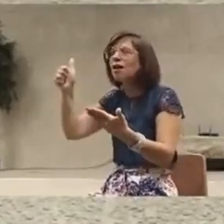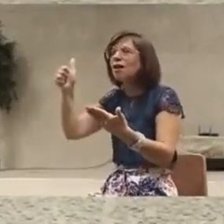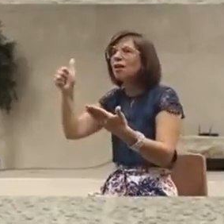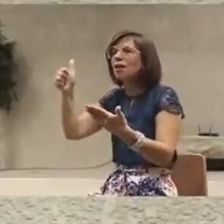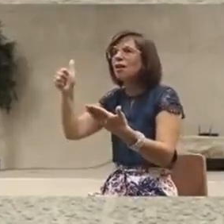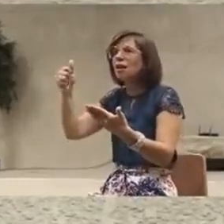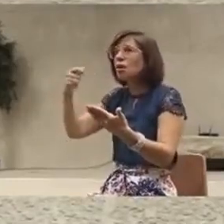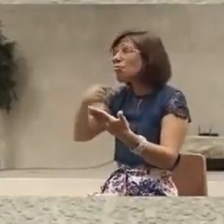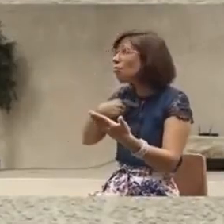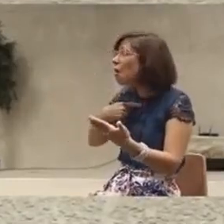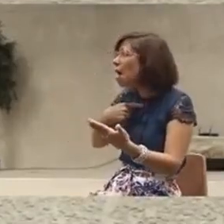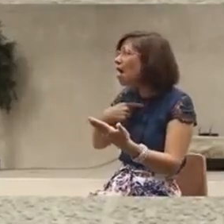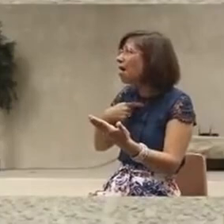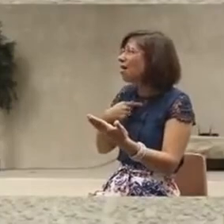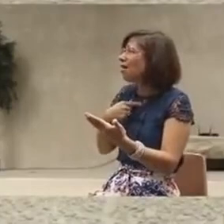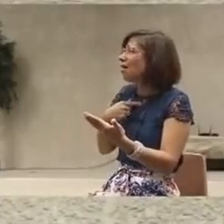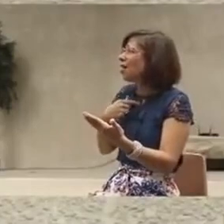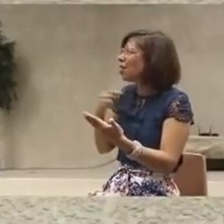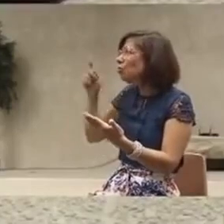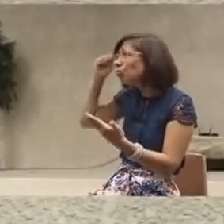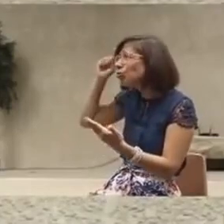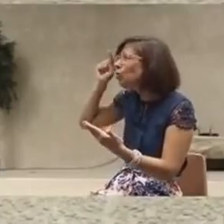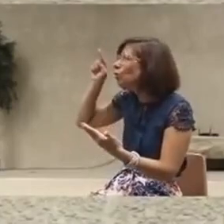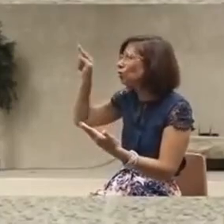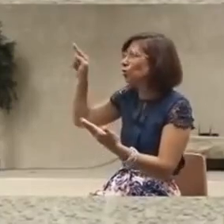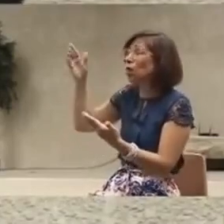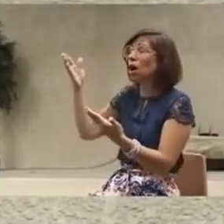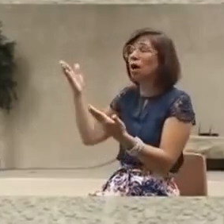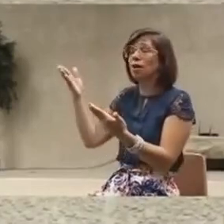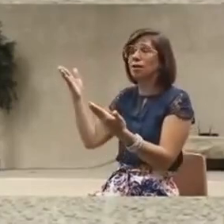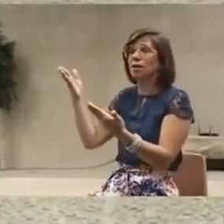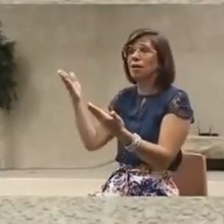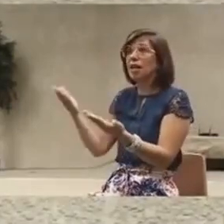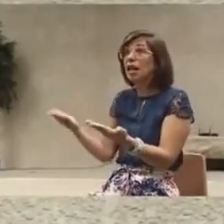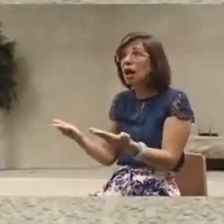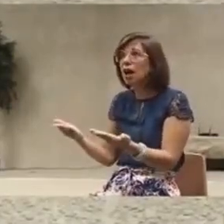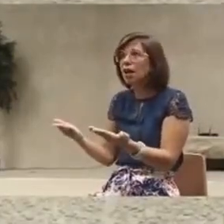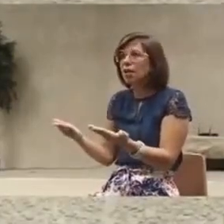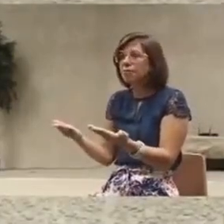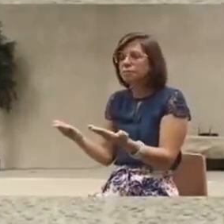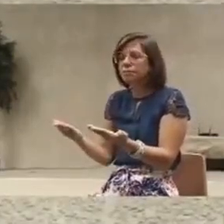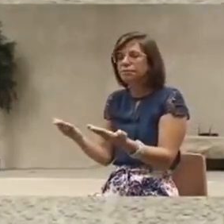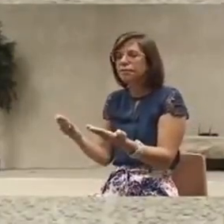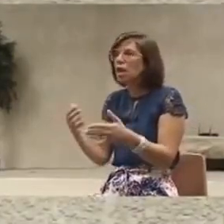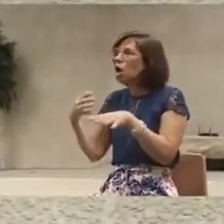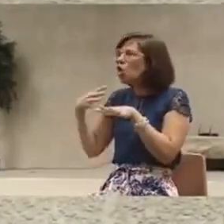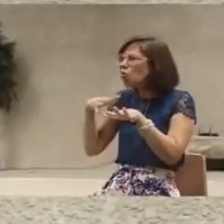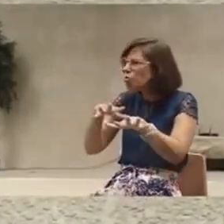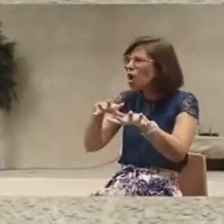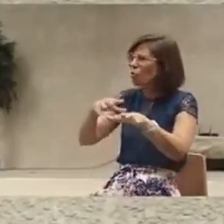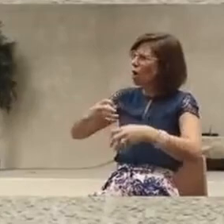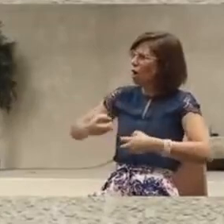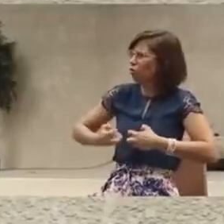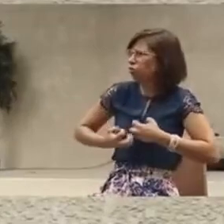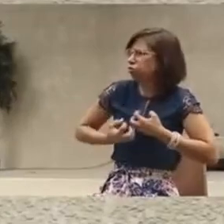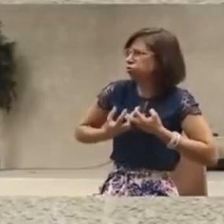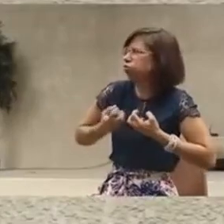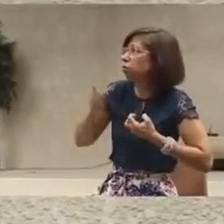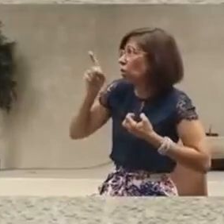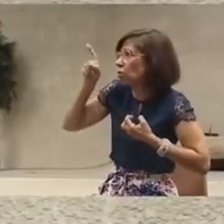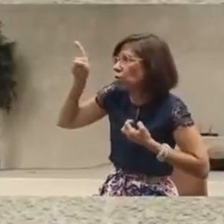à m'ôter la vie. Voilà, c'était la catastrophe, c'était le seul qui était debout, Et le Seigneur dit